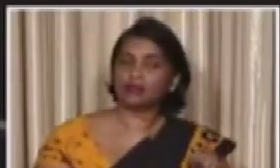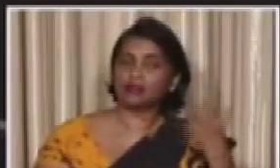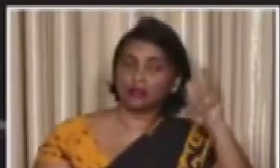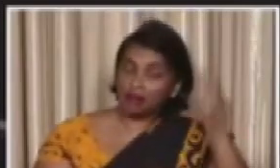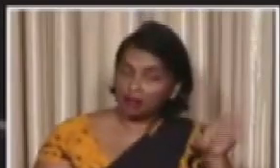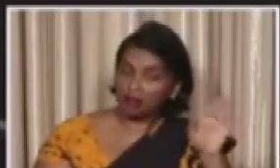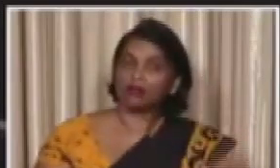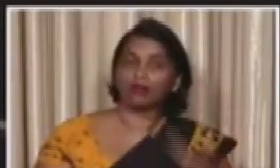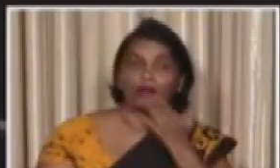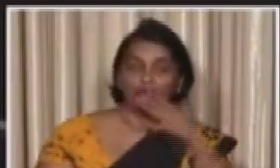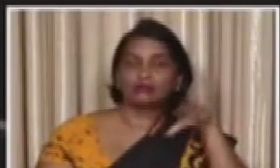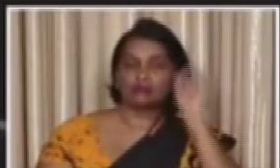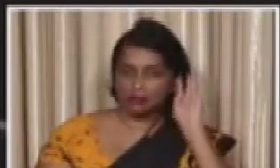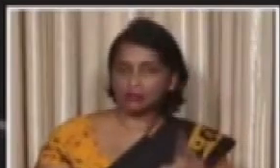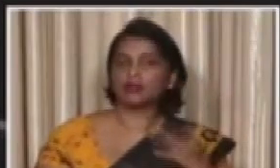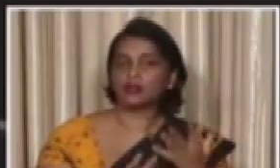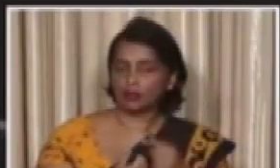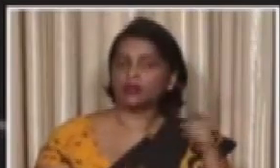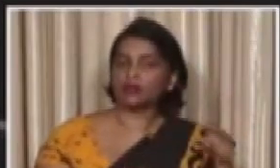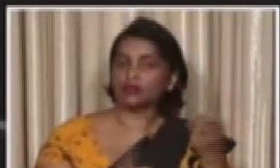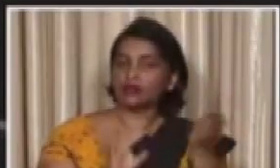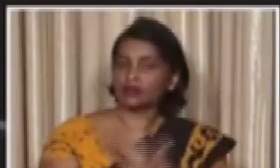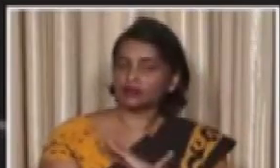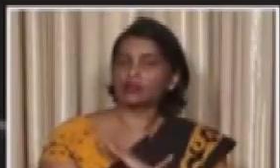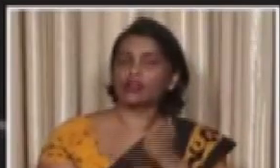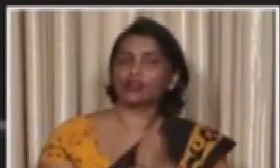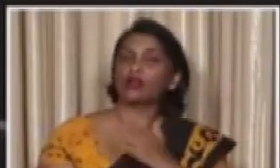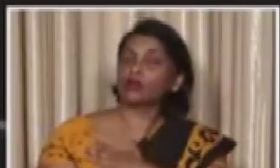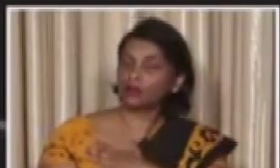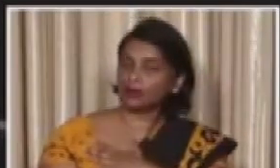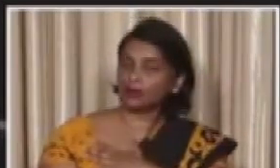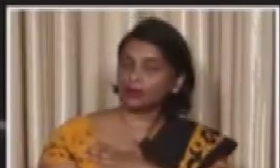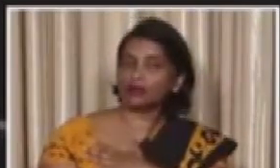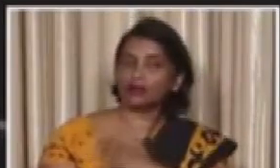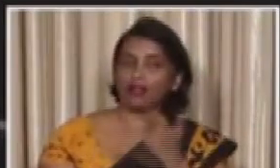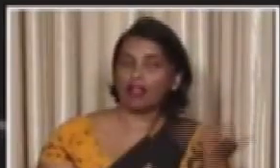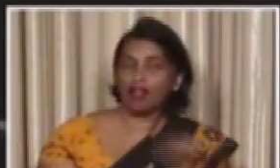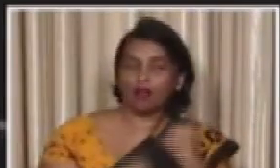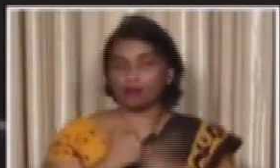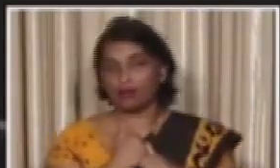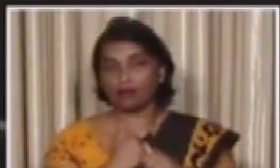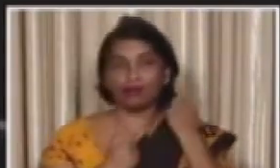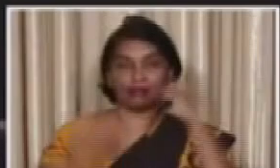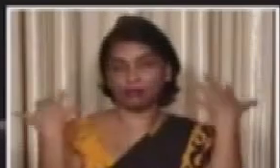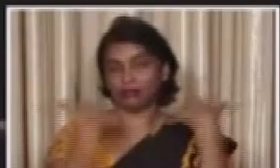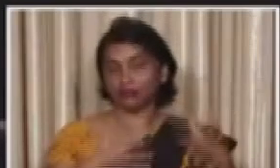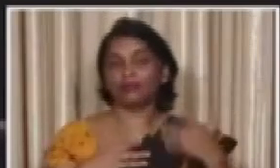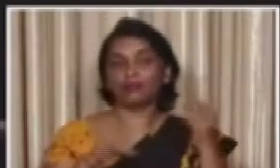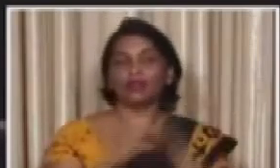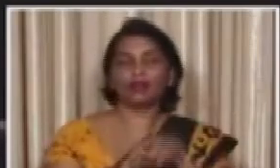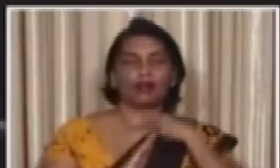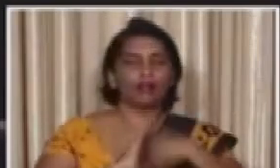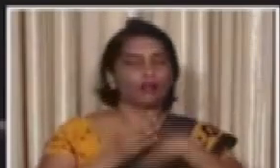මැතිතුමාගෙන්වත් පාඩමක් ඉගෙන ගන්න ඕනේ. එදා ගෝඨාභය කෘතිම රැල්ලක් හදලා ඒකට ගොදුරු වෙලා